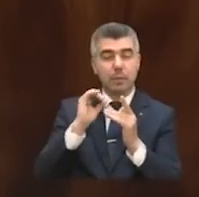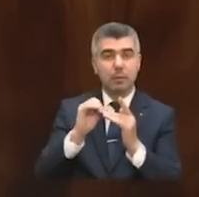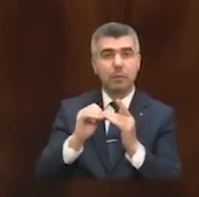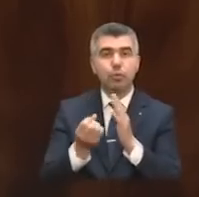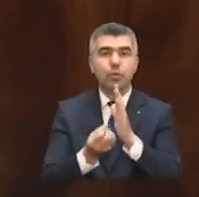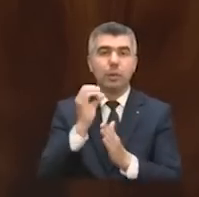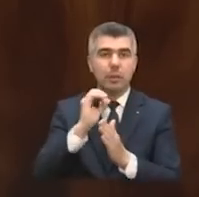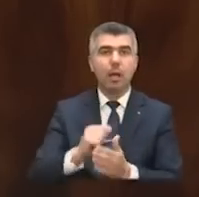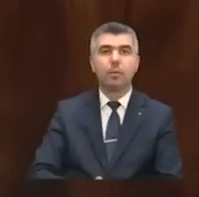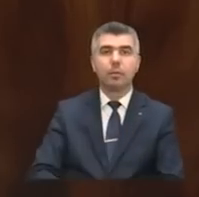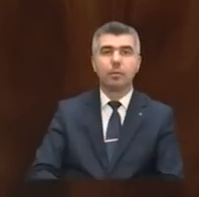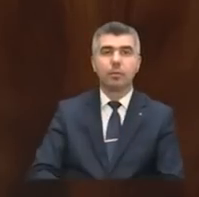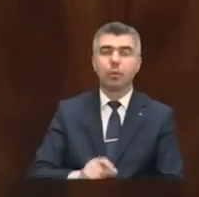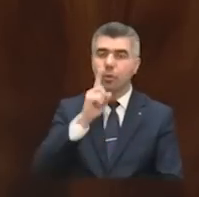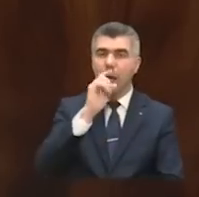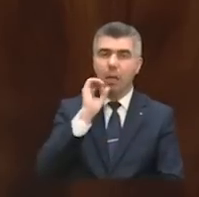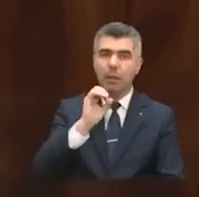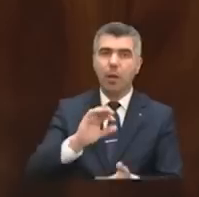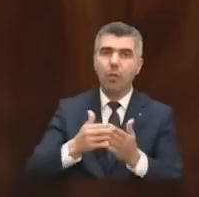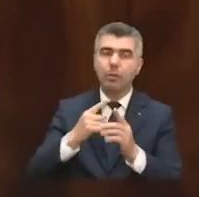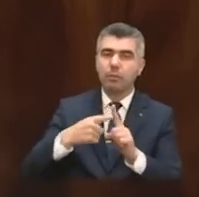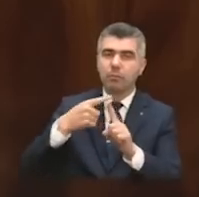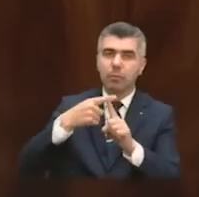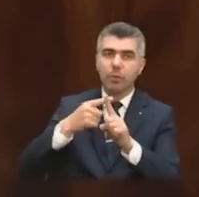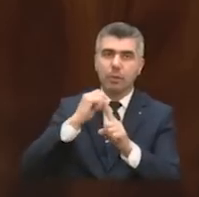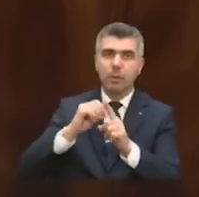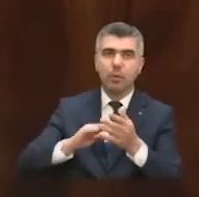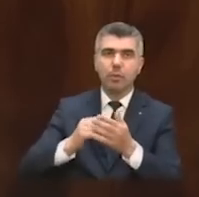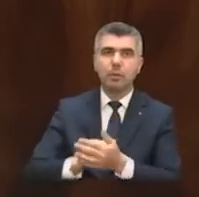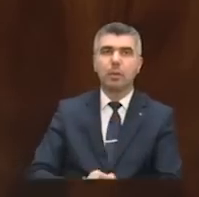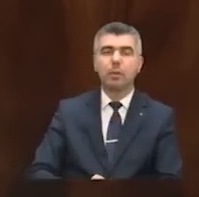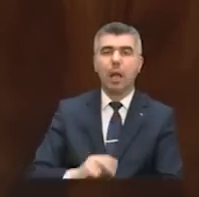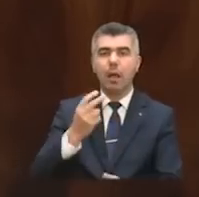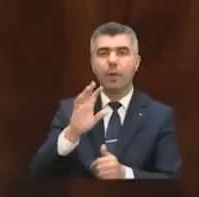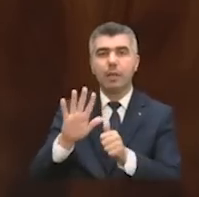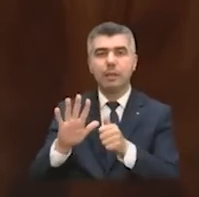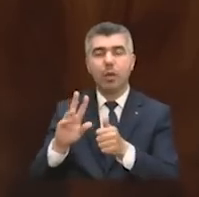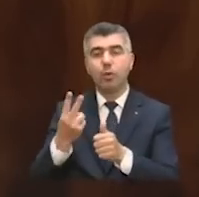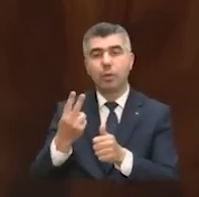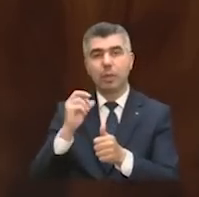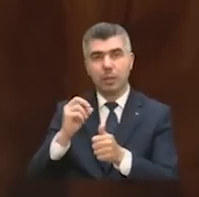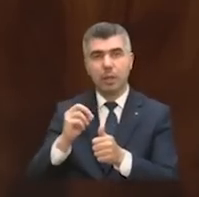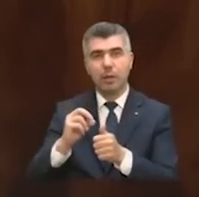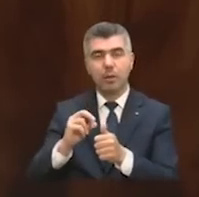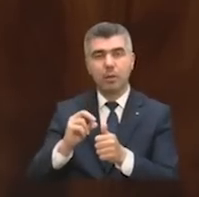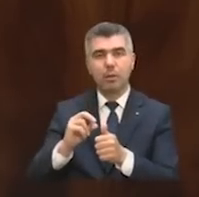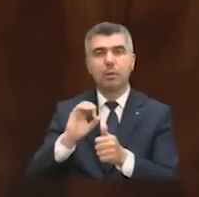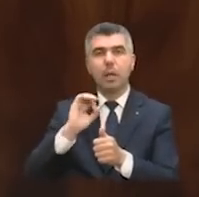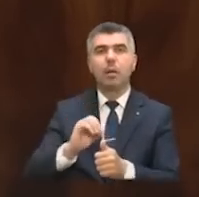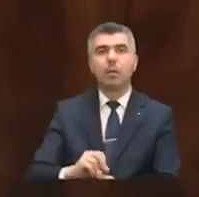الله. يمكن ما غاديش توجد من هنا 2026، ولكن توجد من 2030.